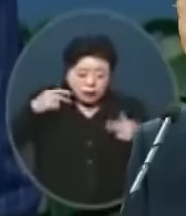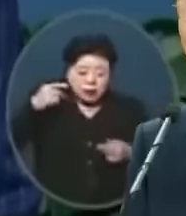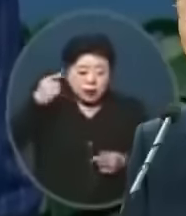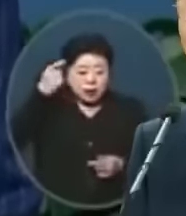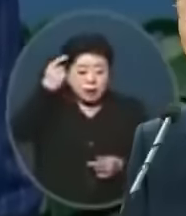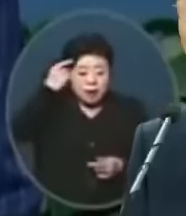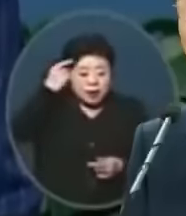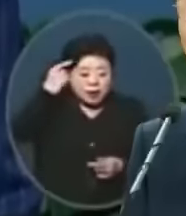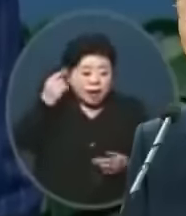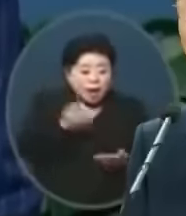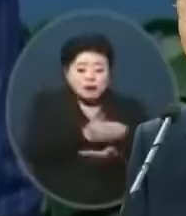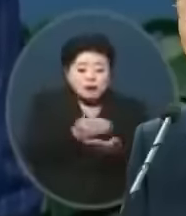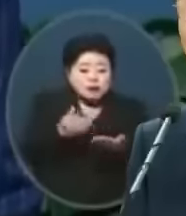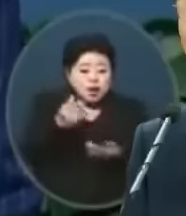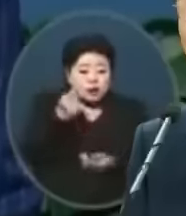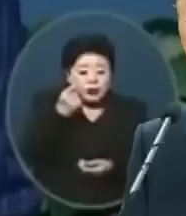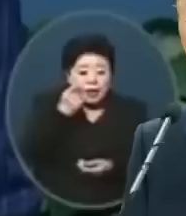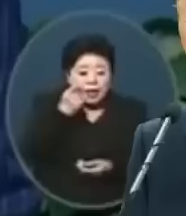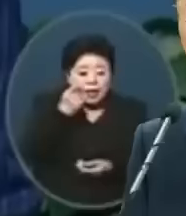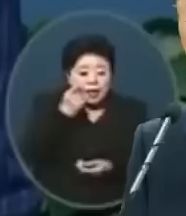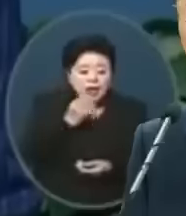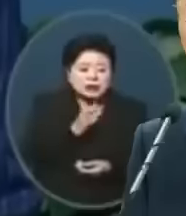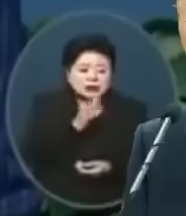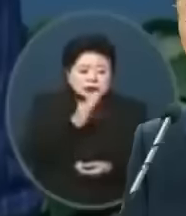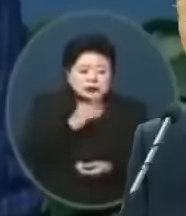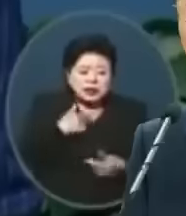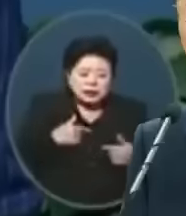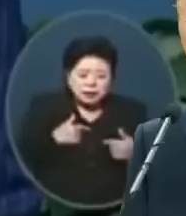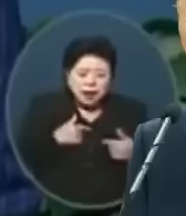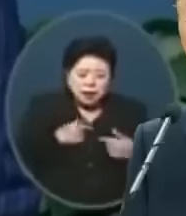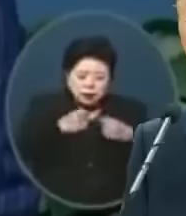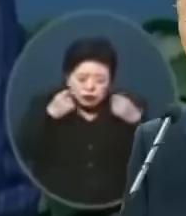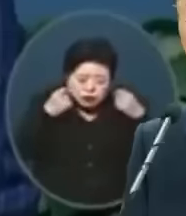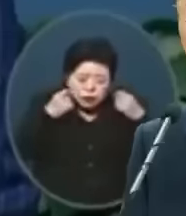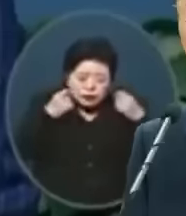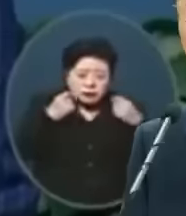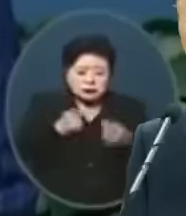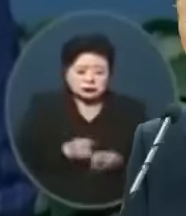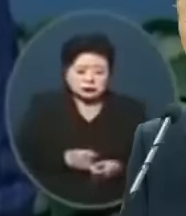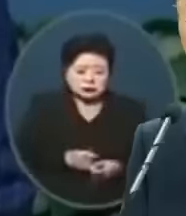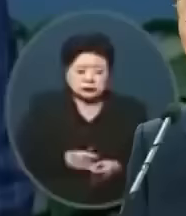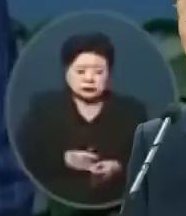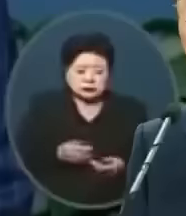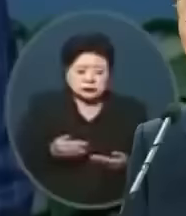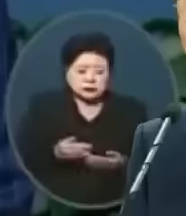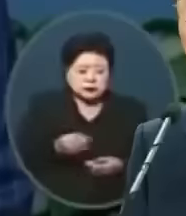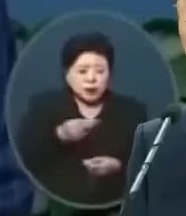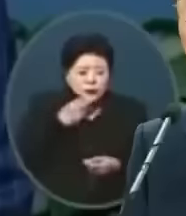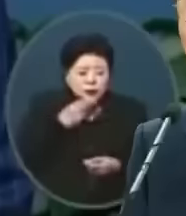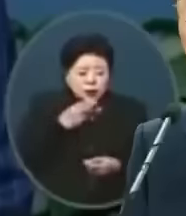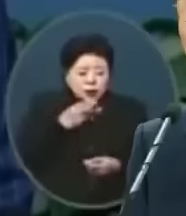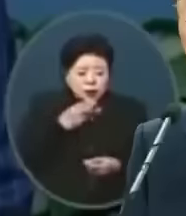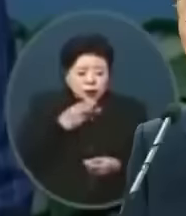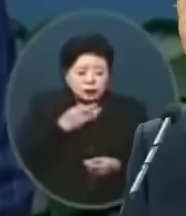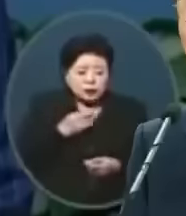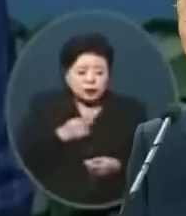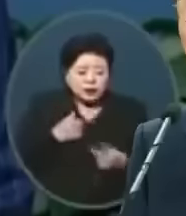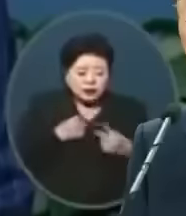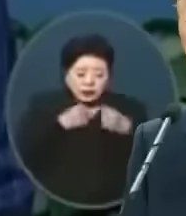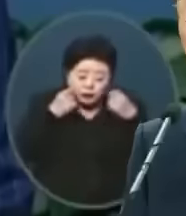그 분별을 못한답니다. 진짜 기뻐하고 즐거워할 여건이 못 됐는데도 기뻐하고